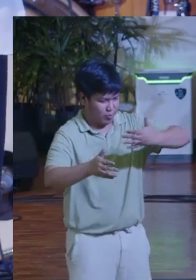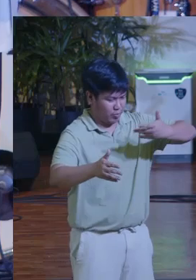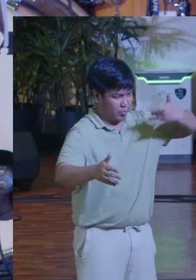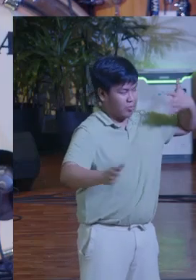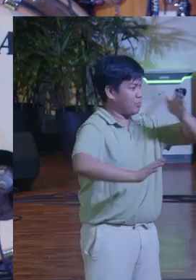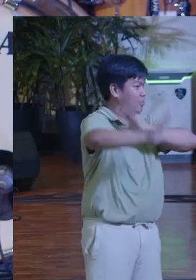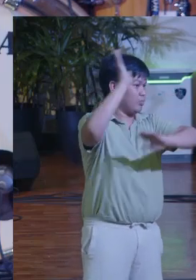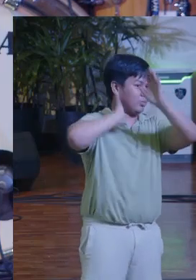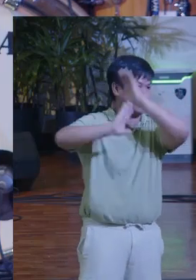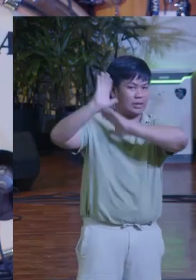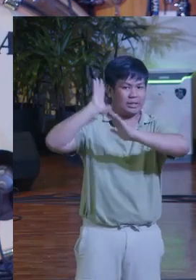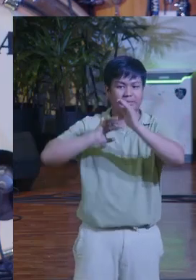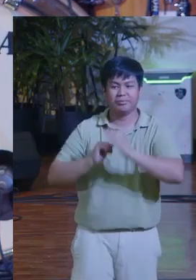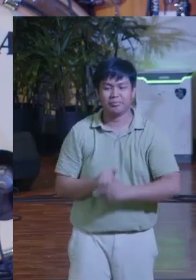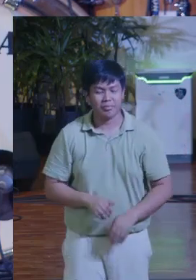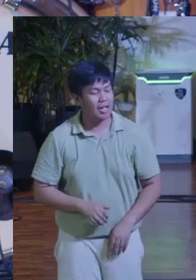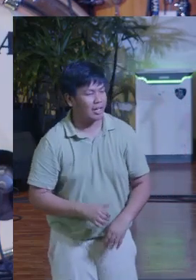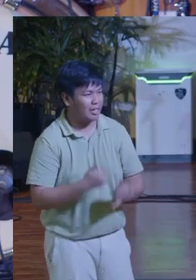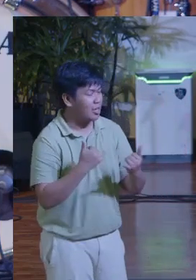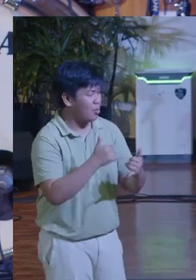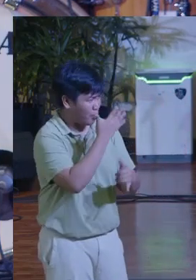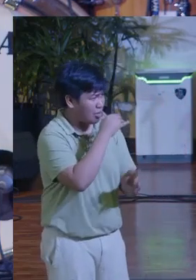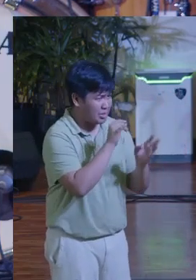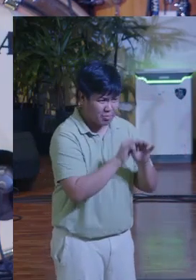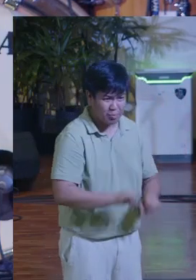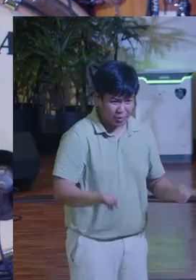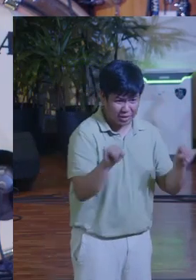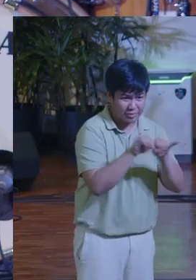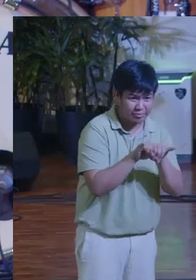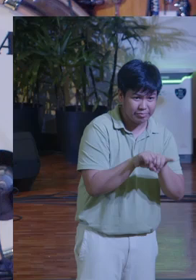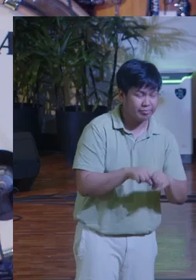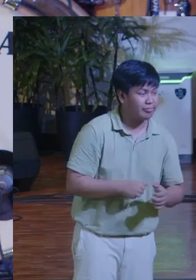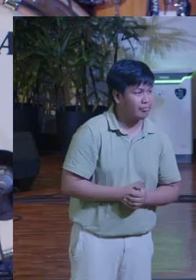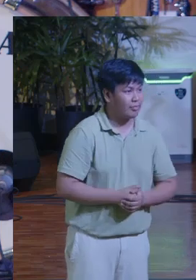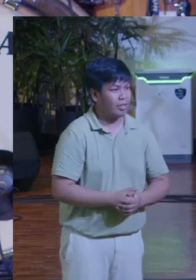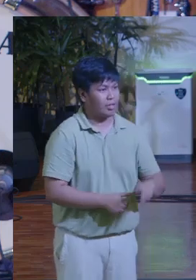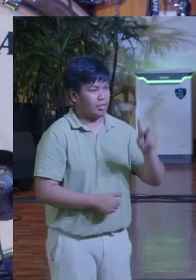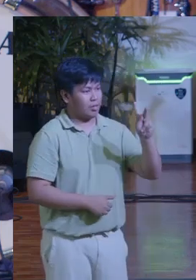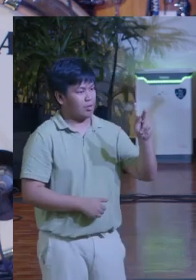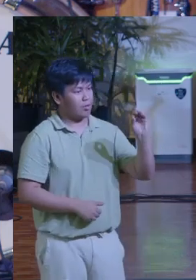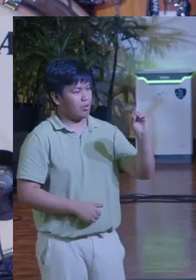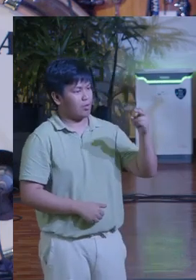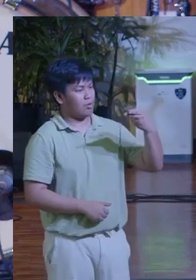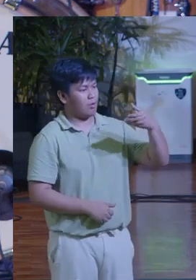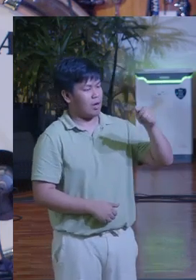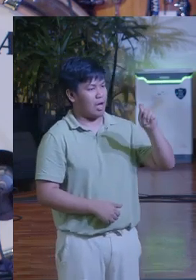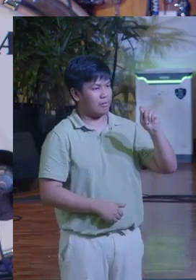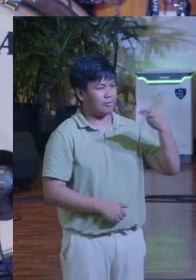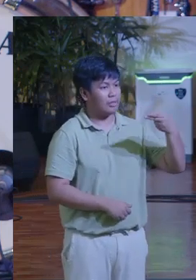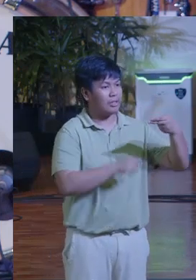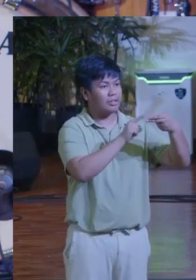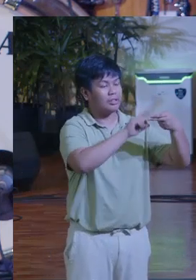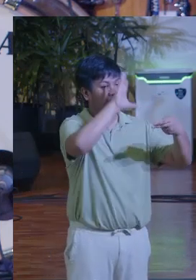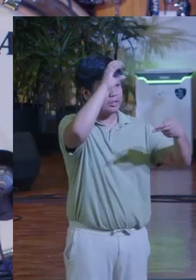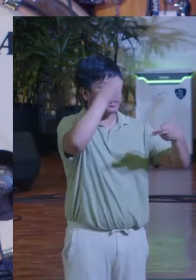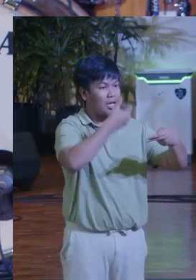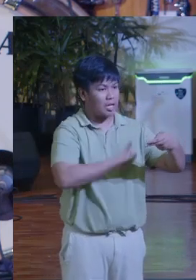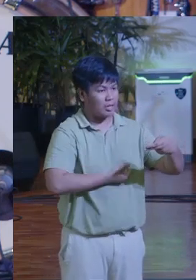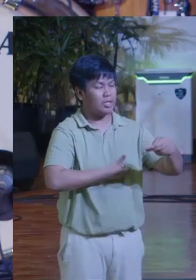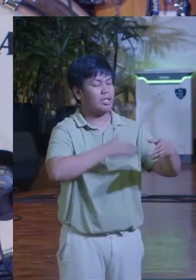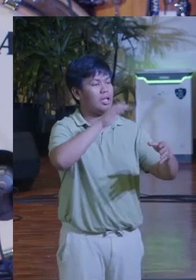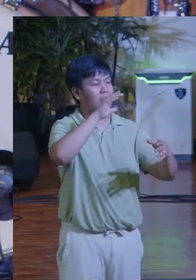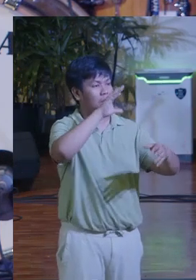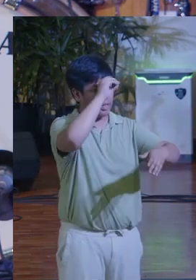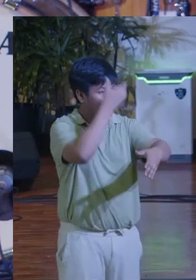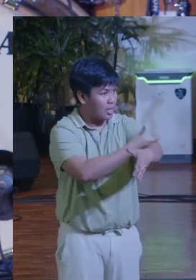kasi tatandaan ninyo, si Kohath po ay anak ni Levi. No?